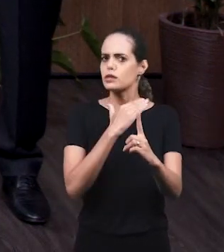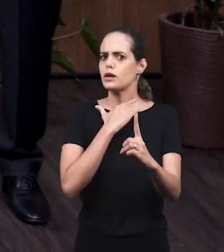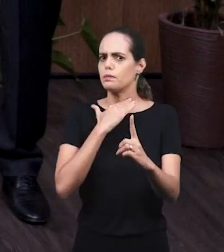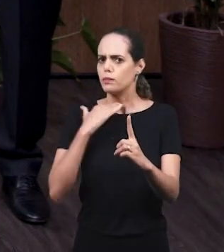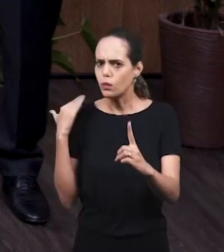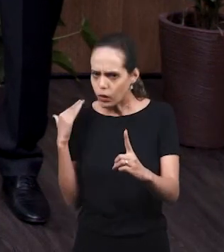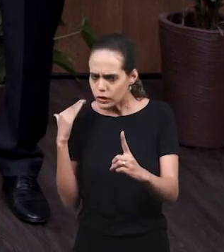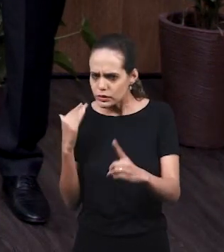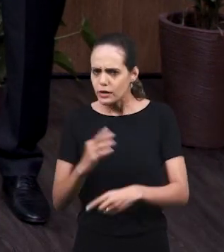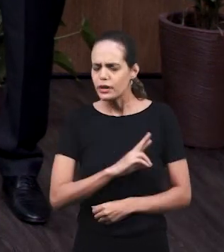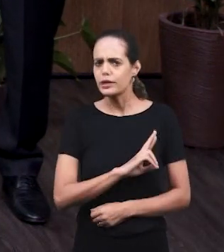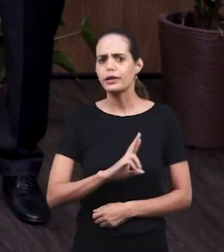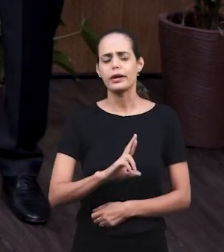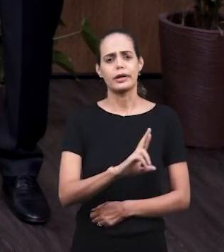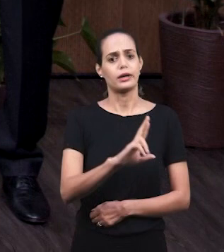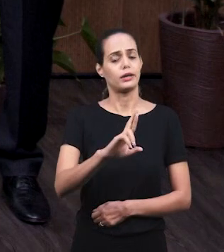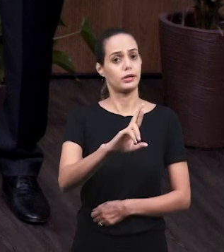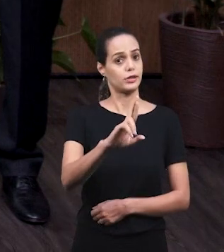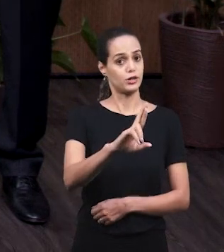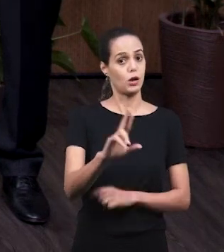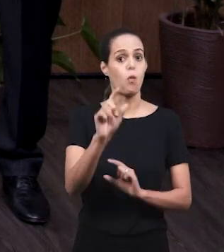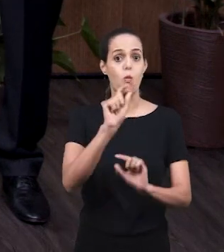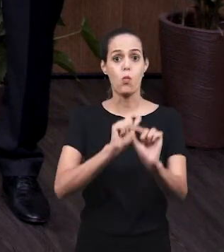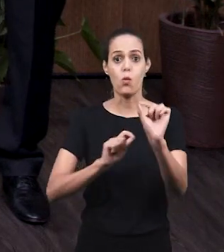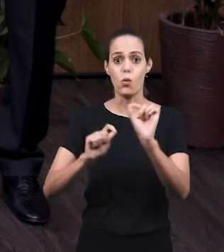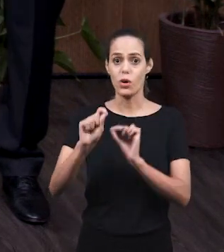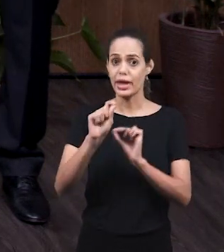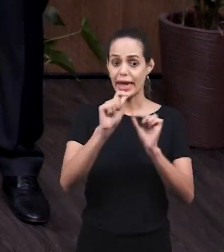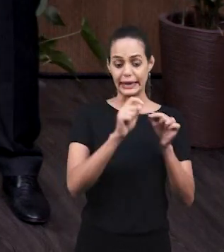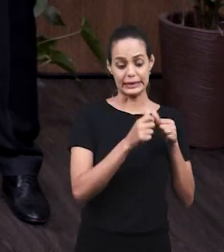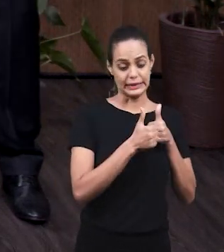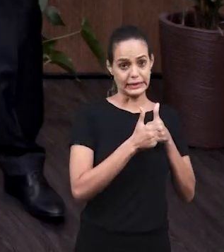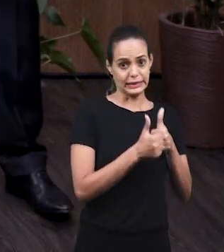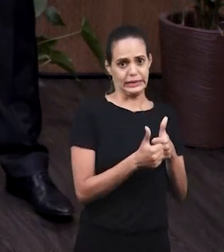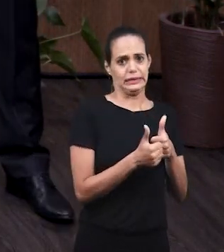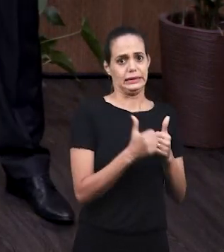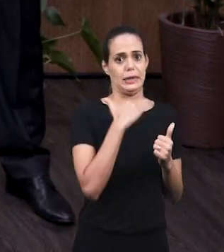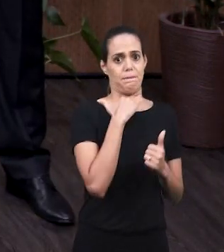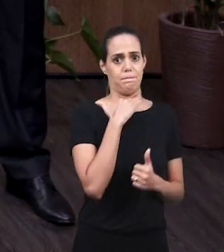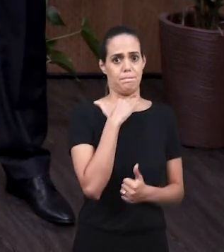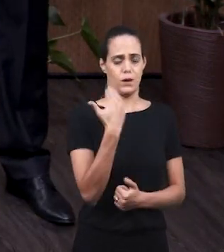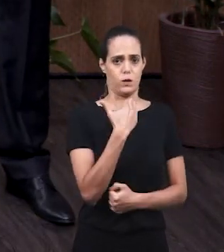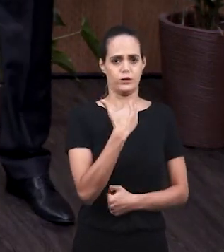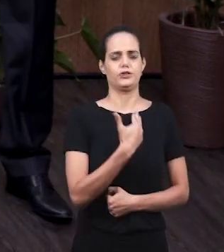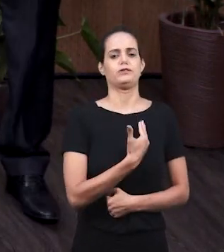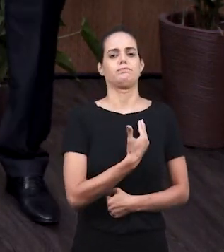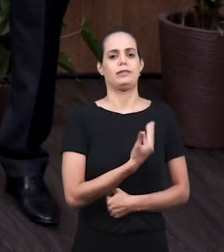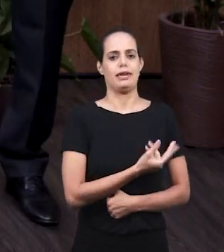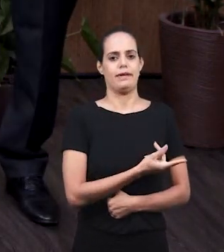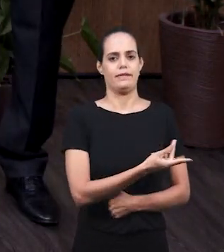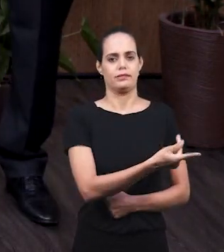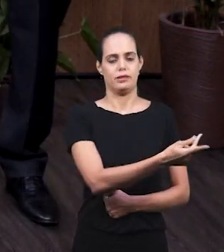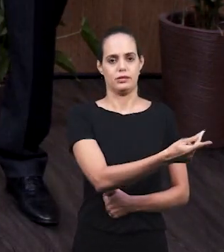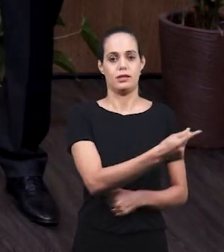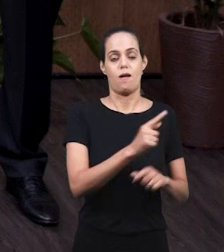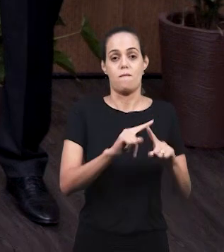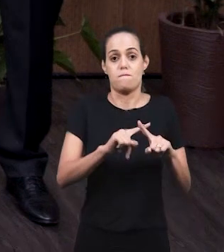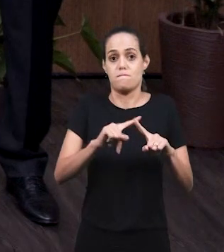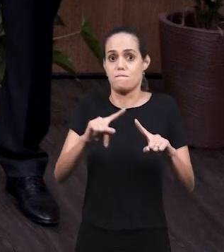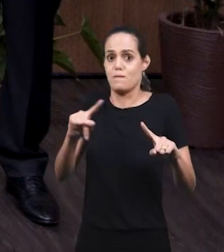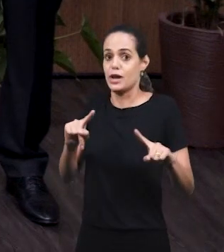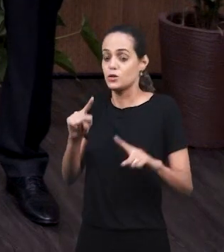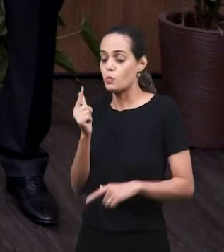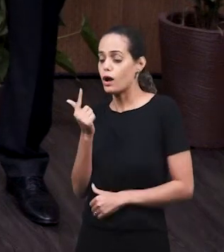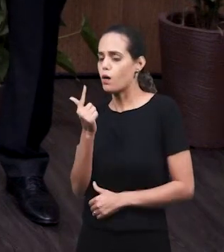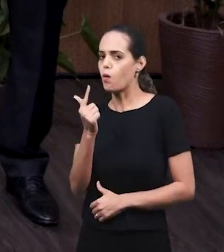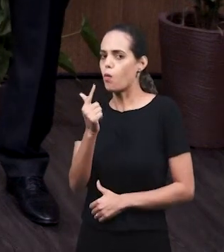religion amène l'homme. Mais une autre foule, ensemble avec